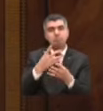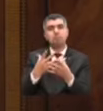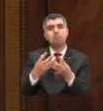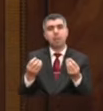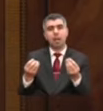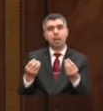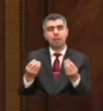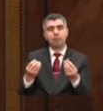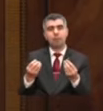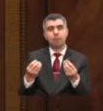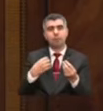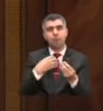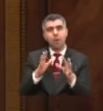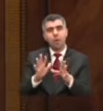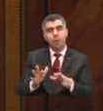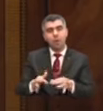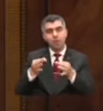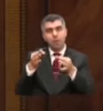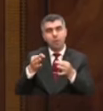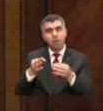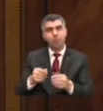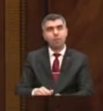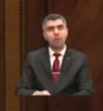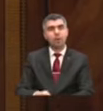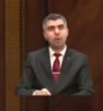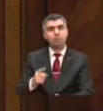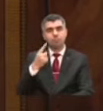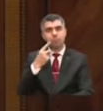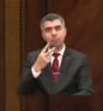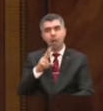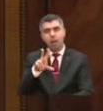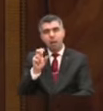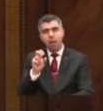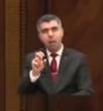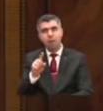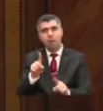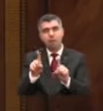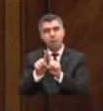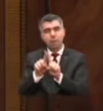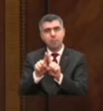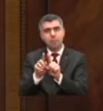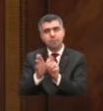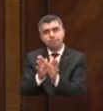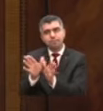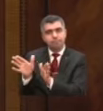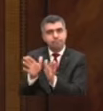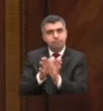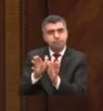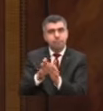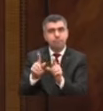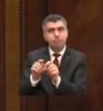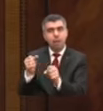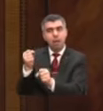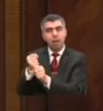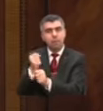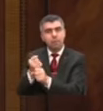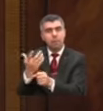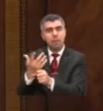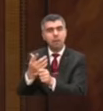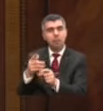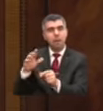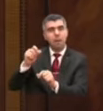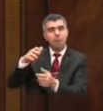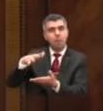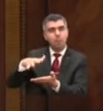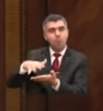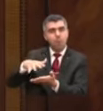المكرومات أعطتنا القدرة على أننا نميزوا من بين المجتهدين اللي نهنيهم، وخاصة هنا المهنيين اللي كيشتغلوا في قطاع ديال الغاز اللي